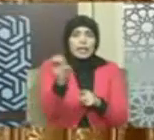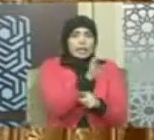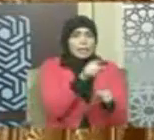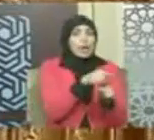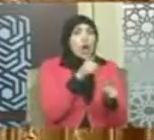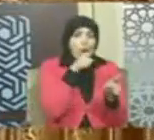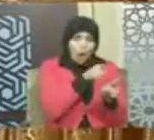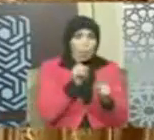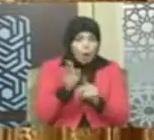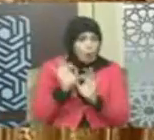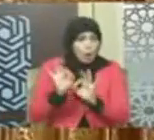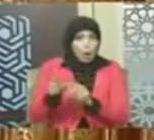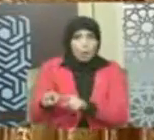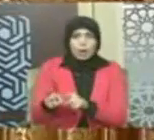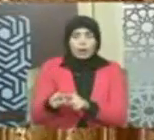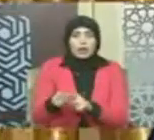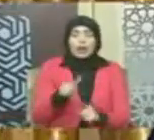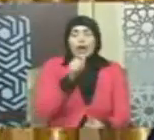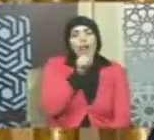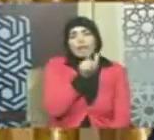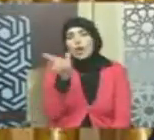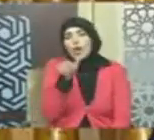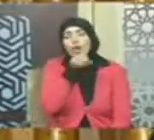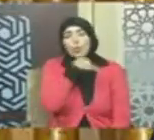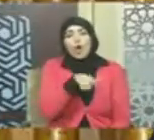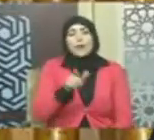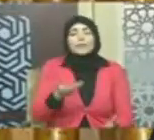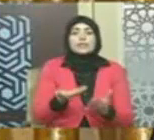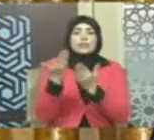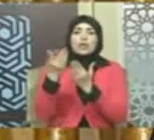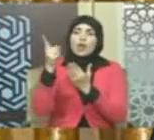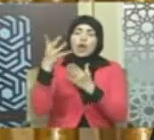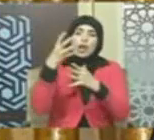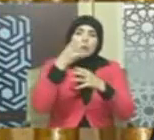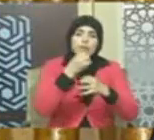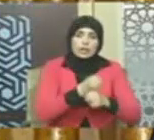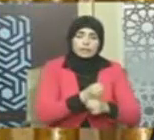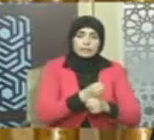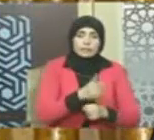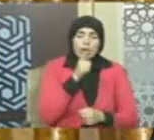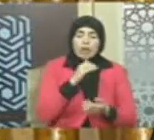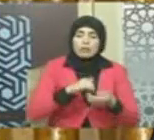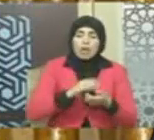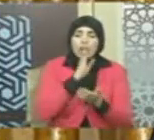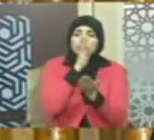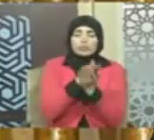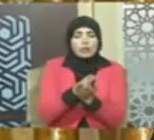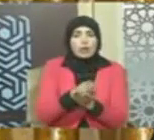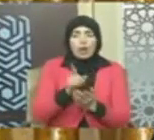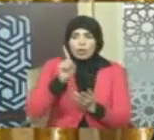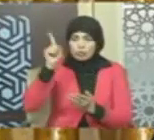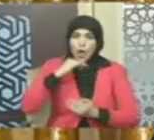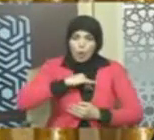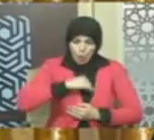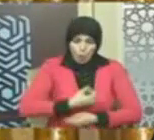الله. فقال النبي صلى الله عليه وسلم: صدق الله فصدقه.